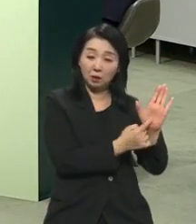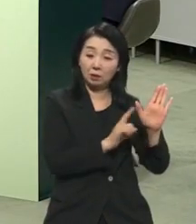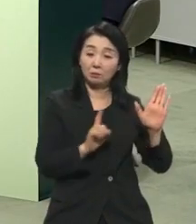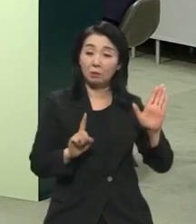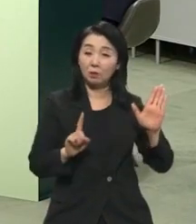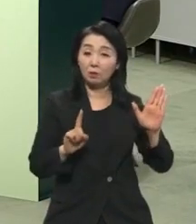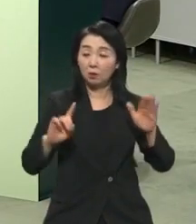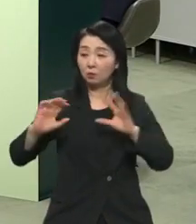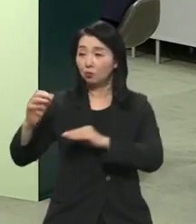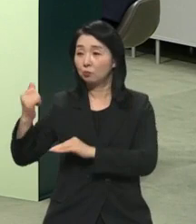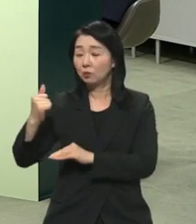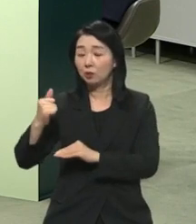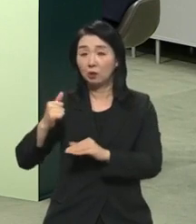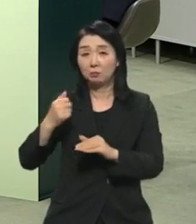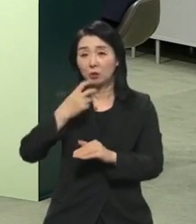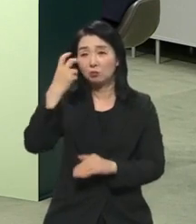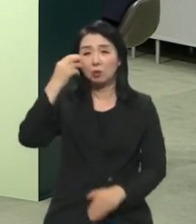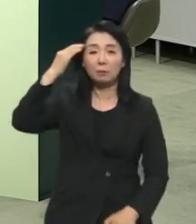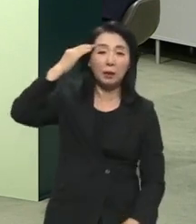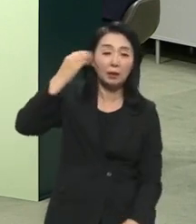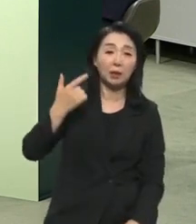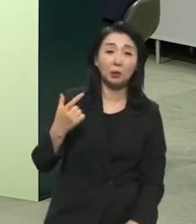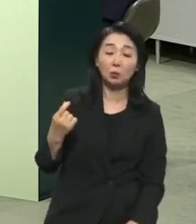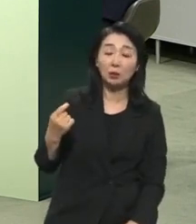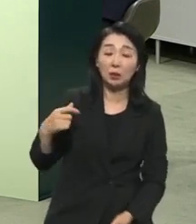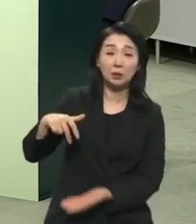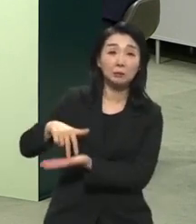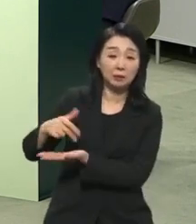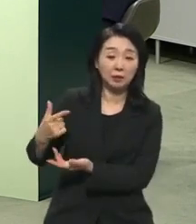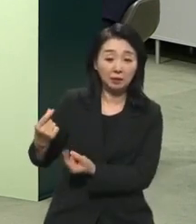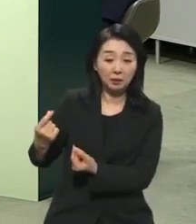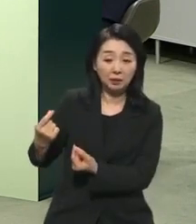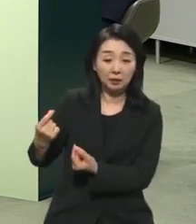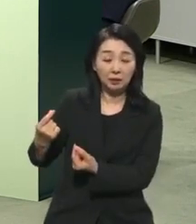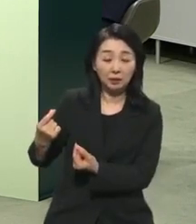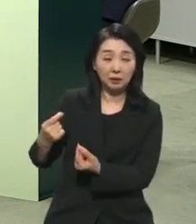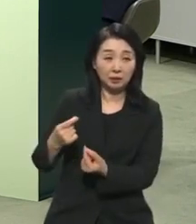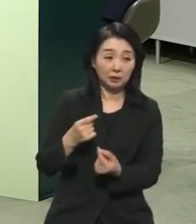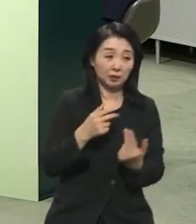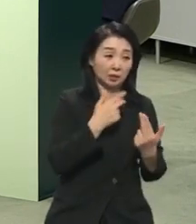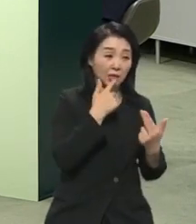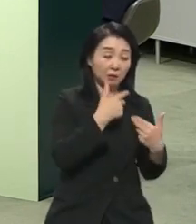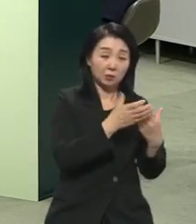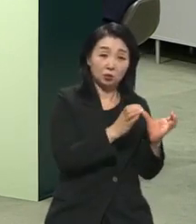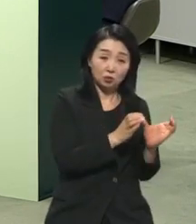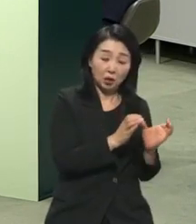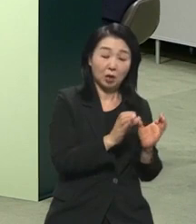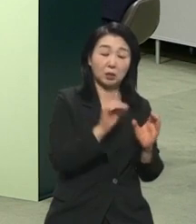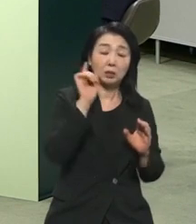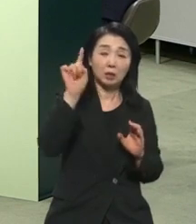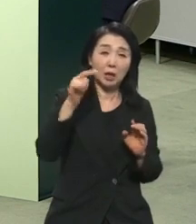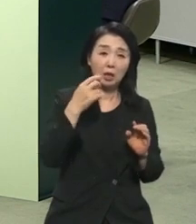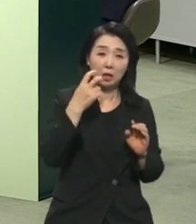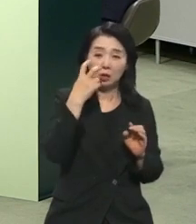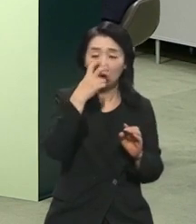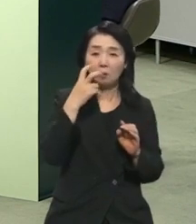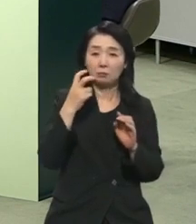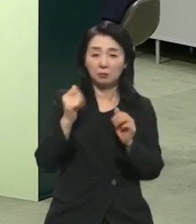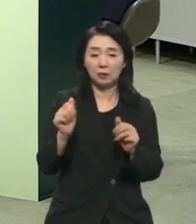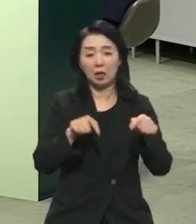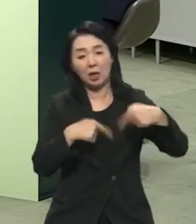국민의 임해서 이거 수사 방해 아니냐 단식이라는 이야기가 나오니까 내일 가서 조사받겠다라고 오후에 저 가서